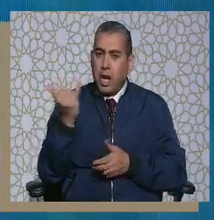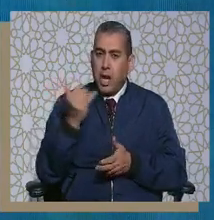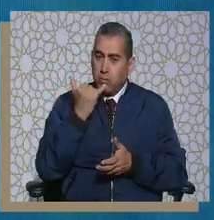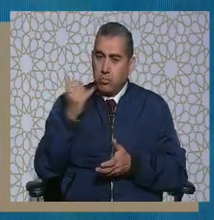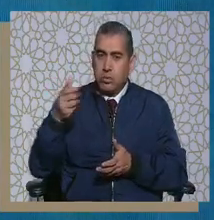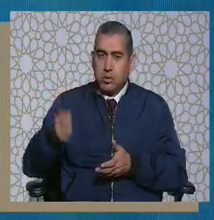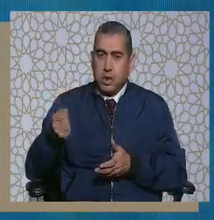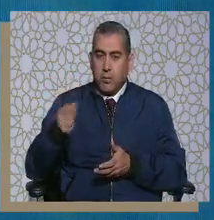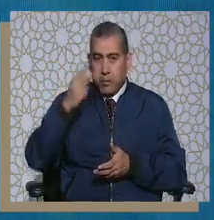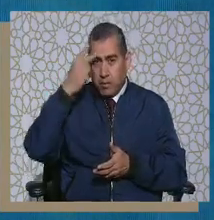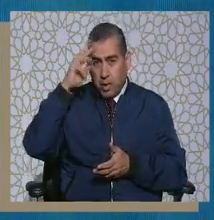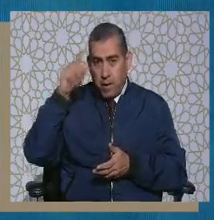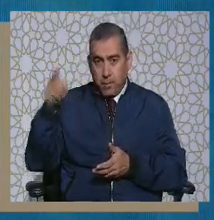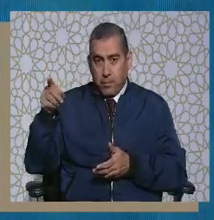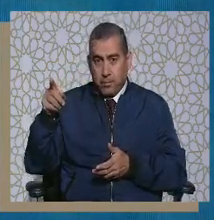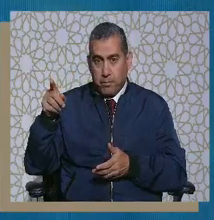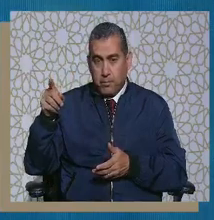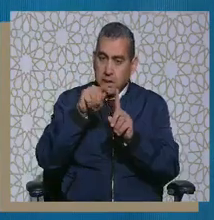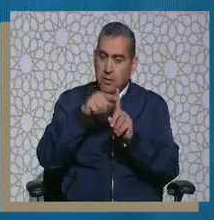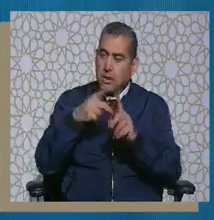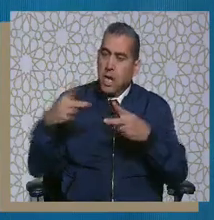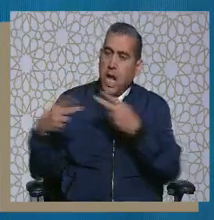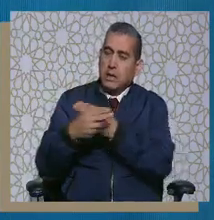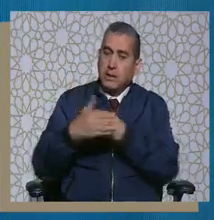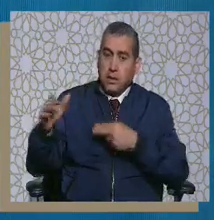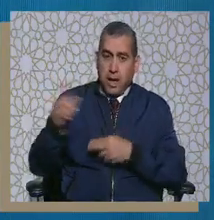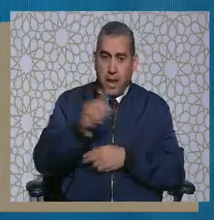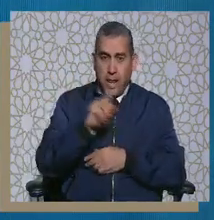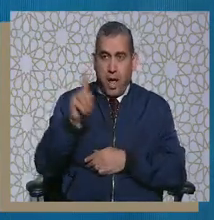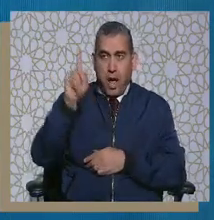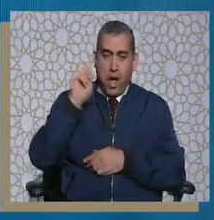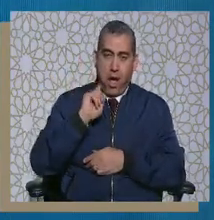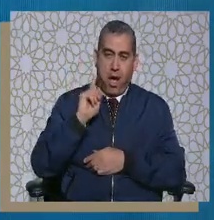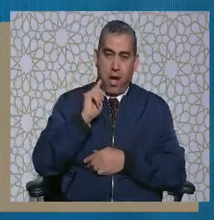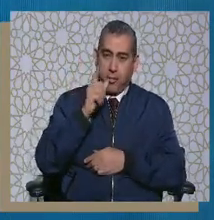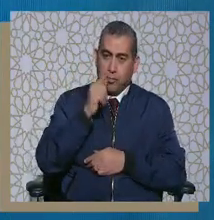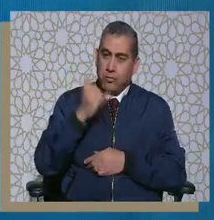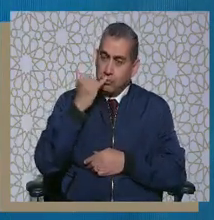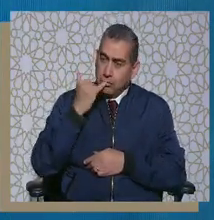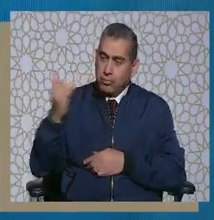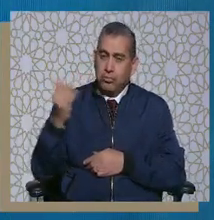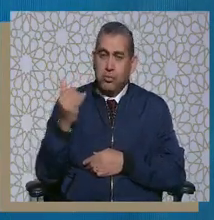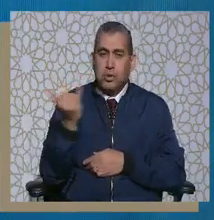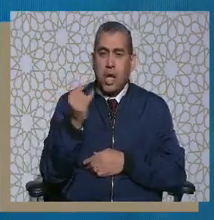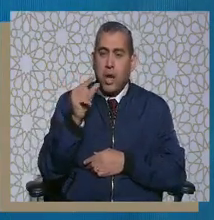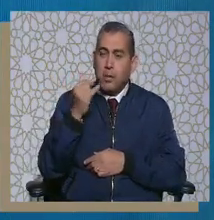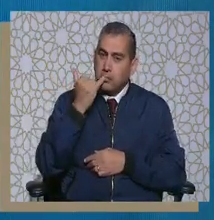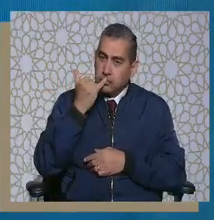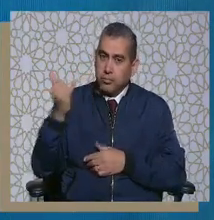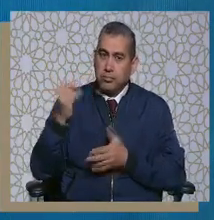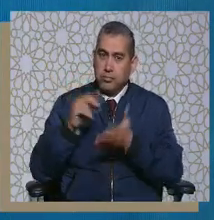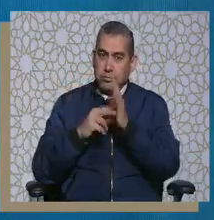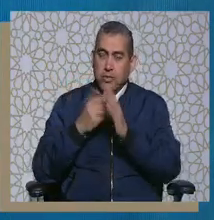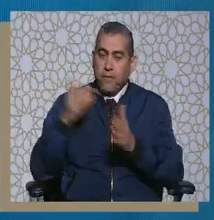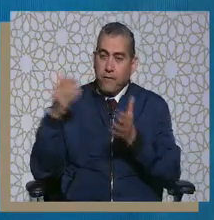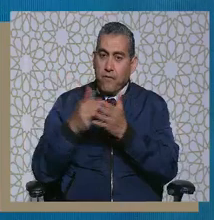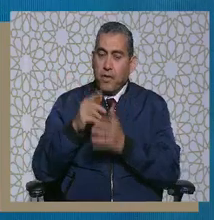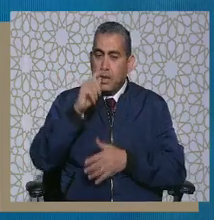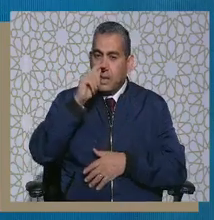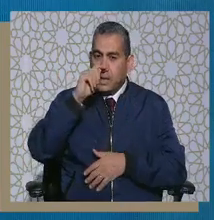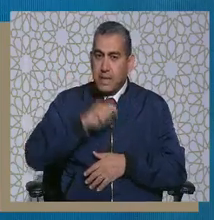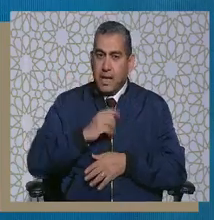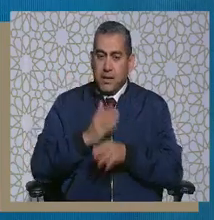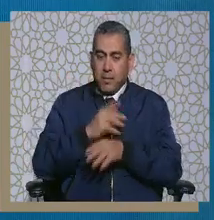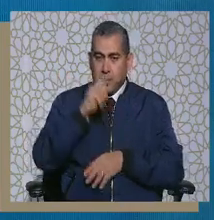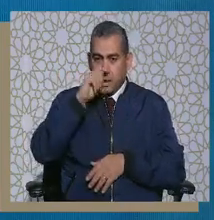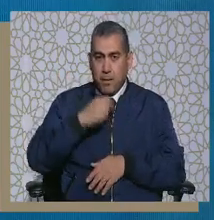مش معنى ان هم اساؤوا اليك انك لا اصليهم باقل شيء بما لا يعود عليك بما